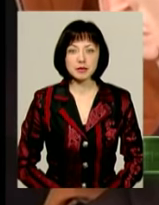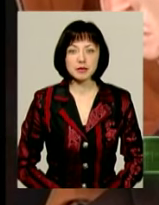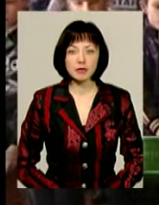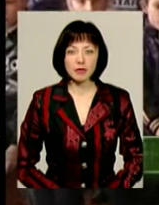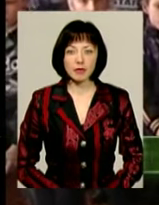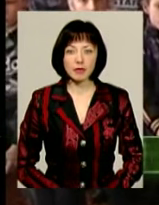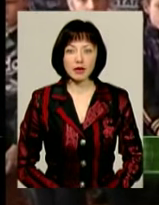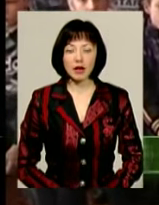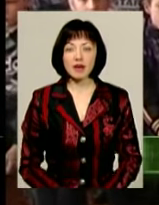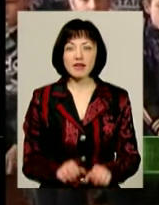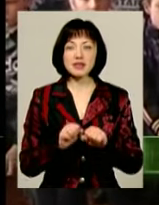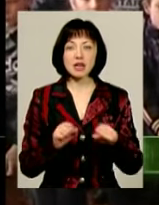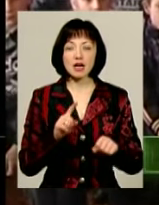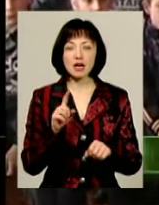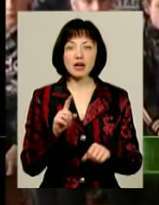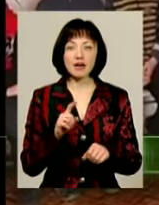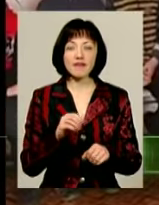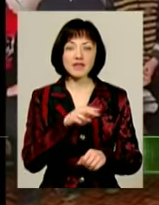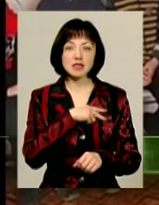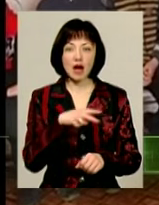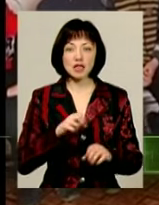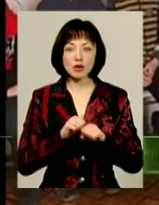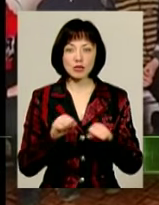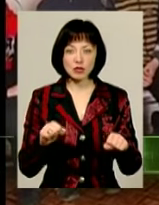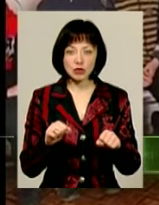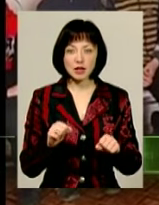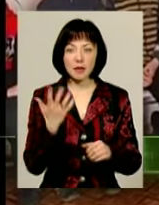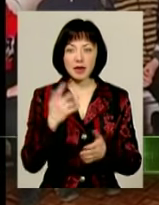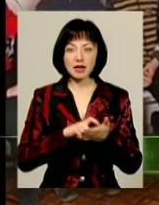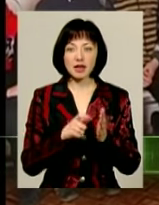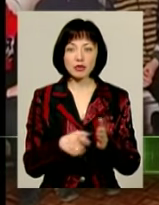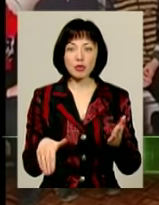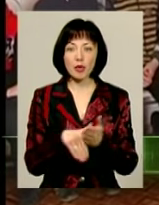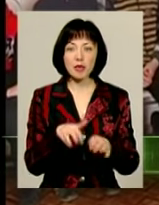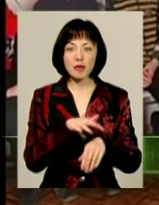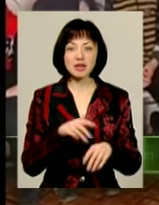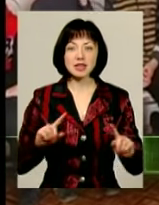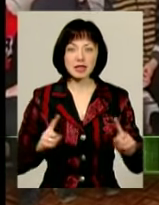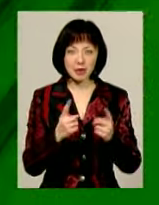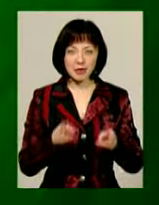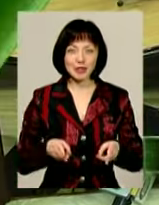Відзнака за мужність. П'ятикласник з Осламово Вінковецького району допоміг правоохоронцям затримати злочинців.